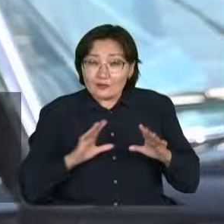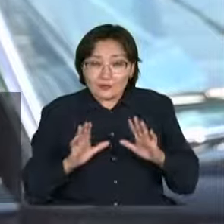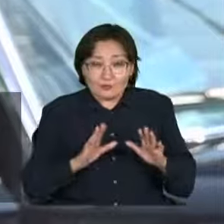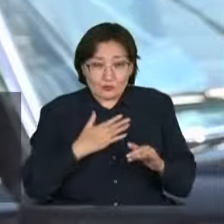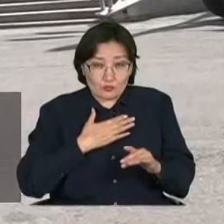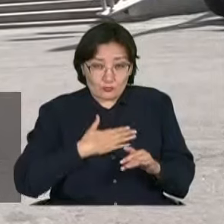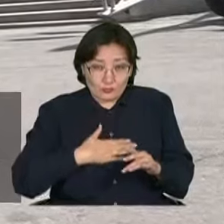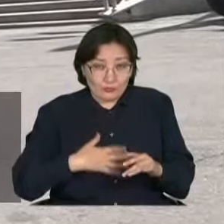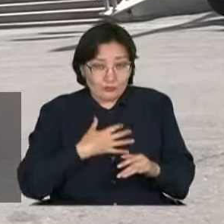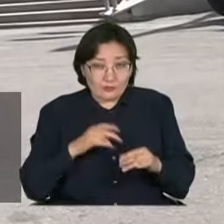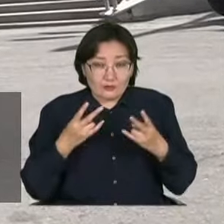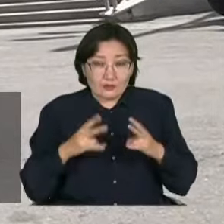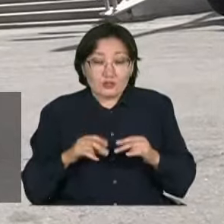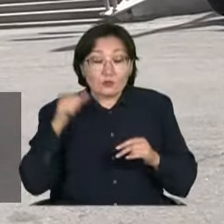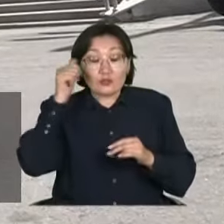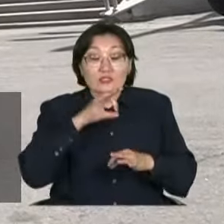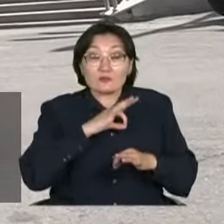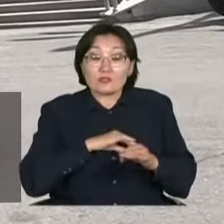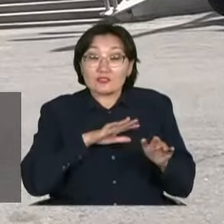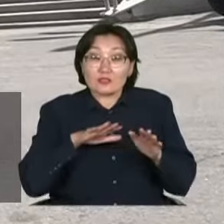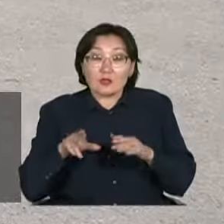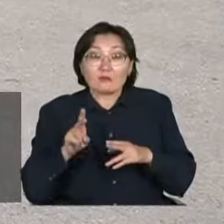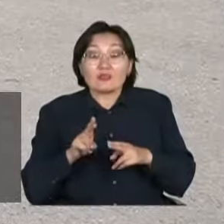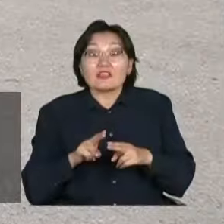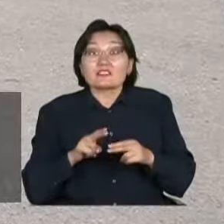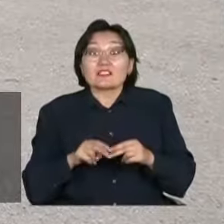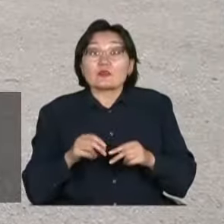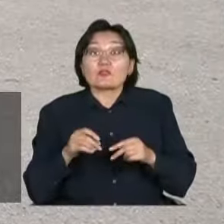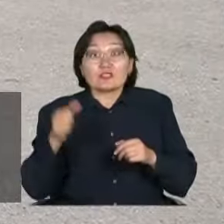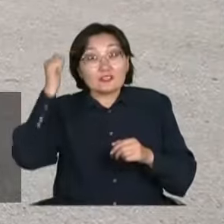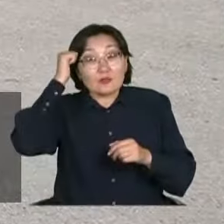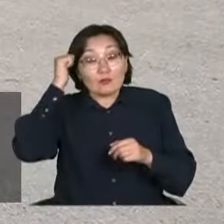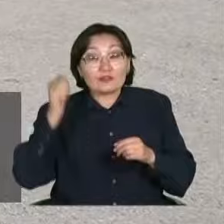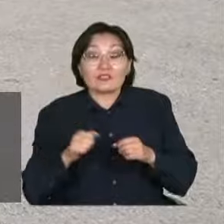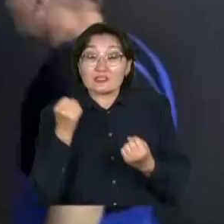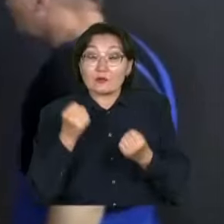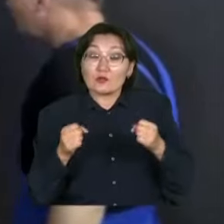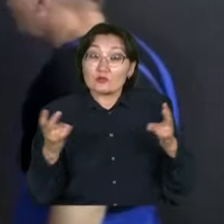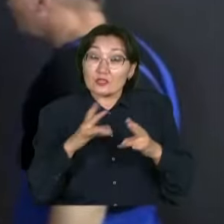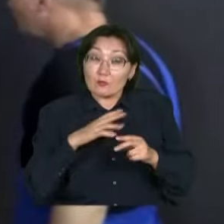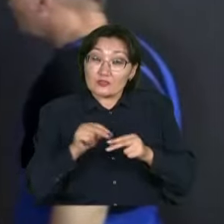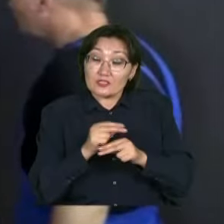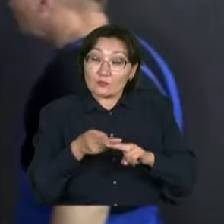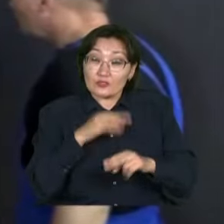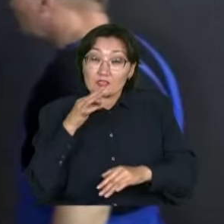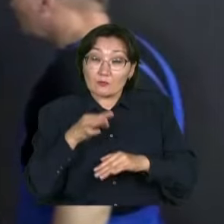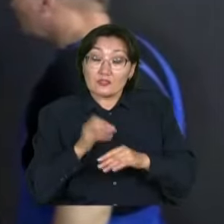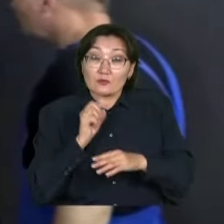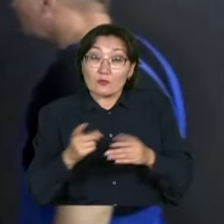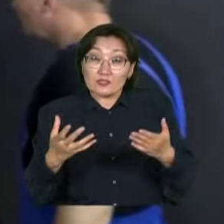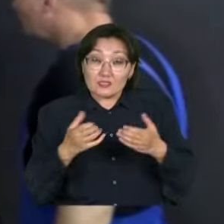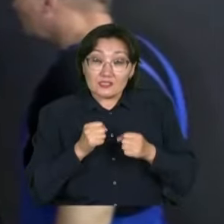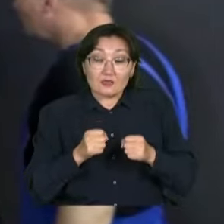держись спокойно. Годы эксплуатации не прошли бесследно, и раритету потребовалась реставрация. Эту ответственную задачу взял на